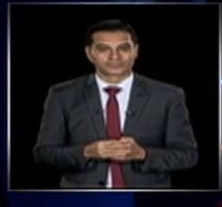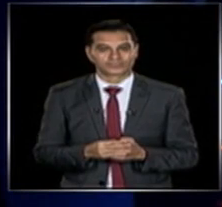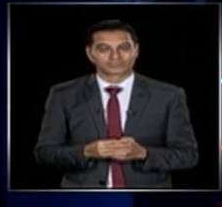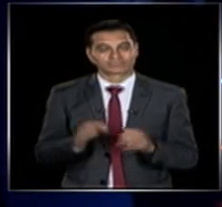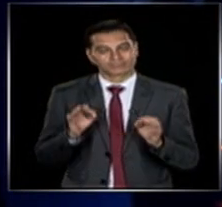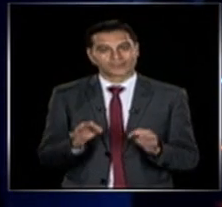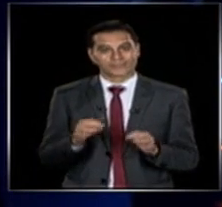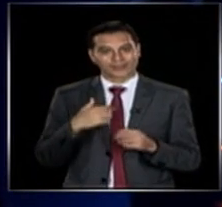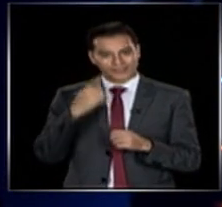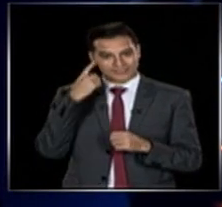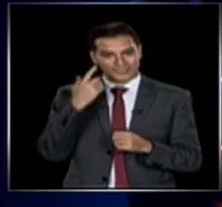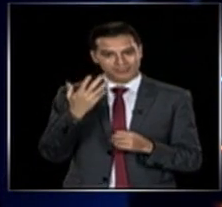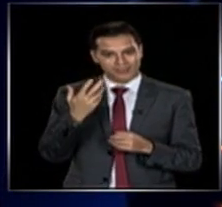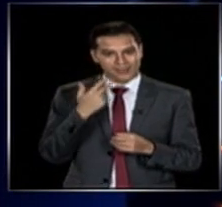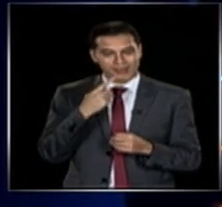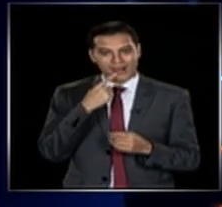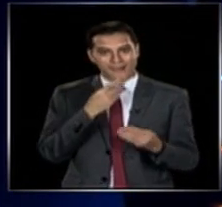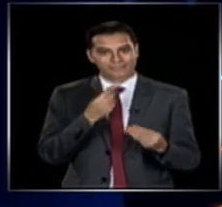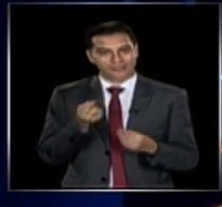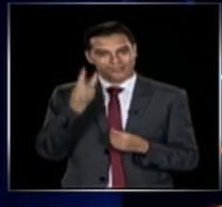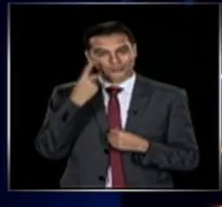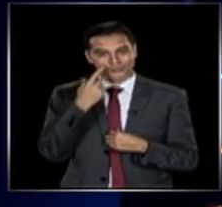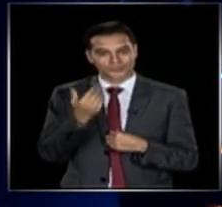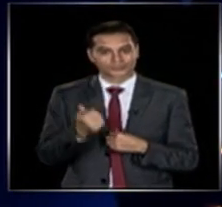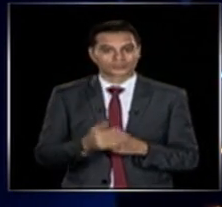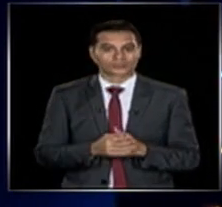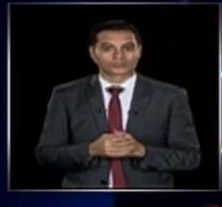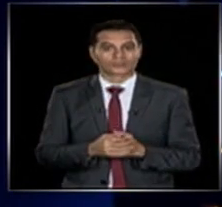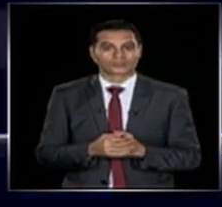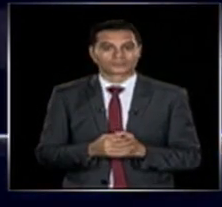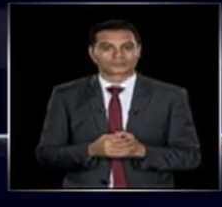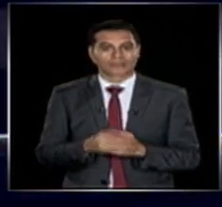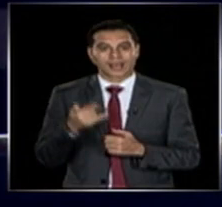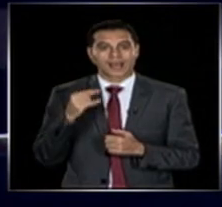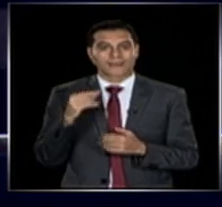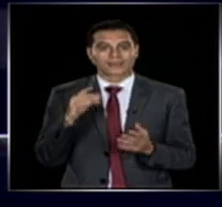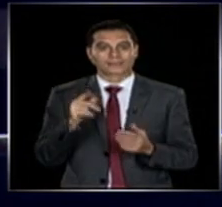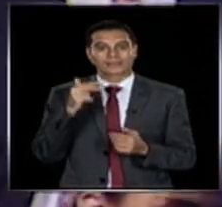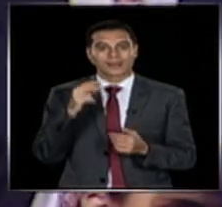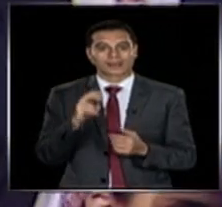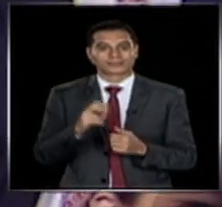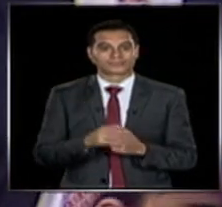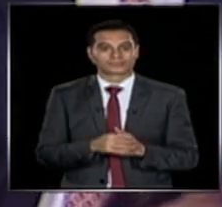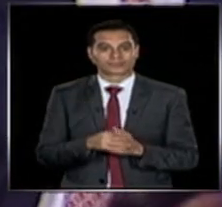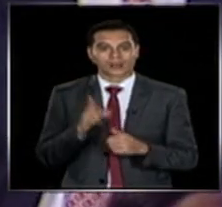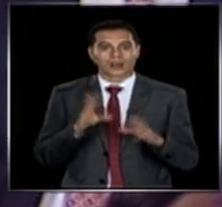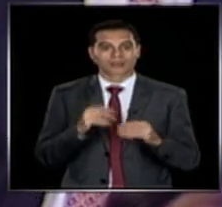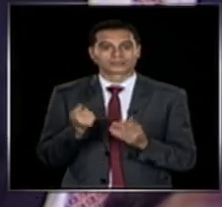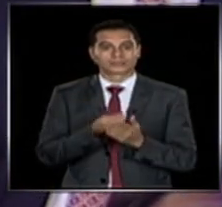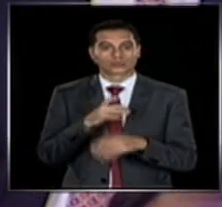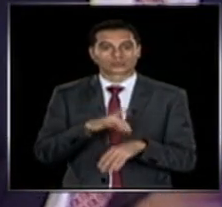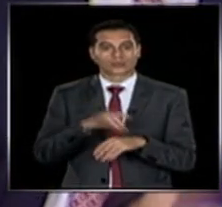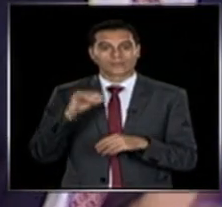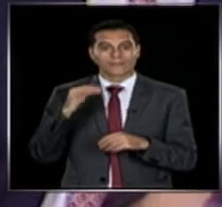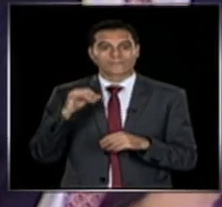طيب احنا ممكن نسمع بقى القصيدة. تفضل احمد باغا، تفضل يا احمد. القصيدة كتبها الدكتور